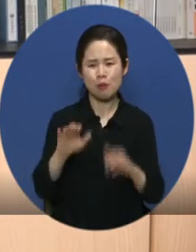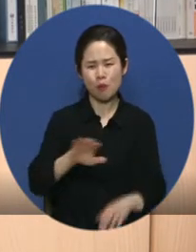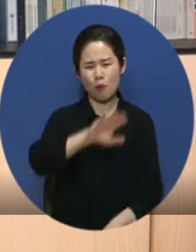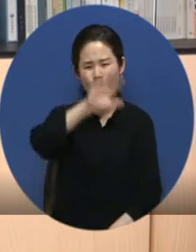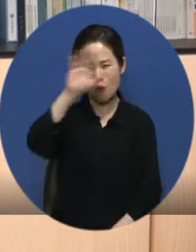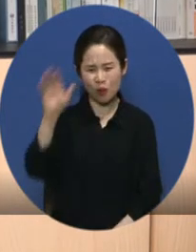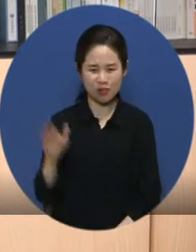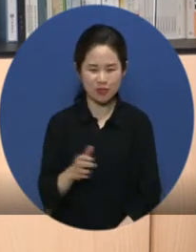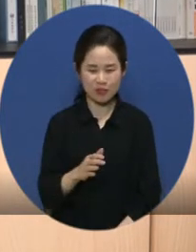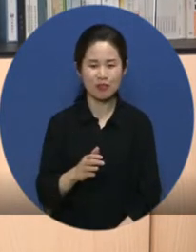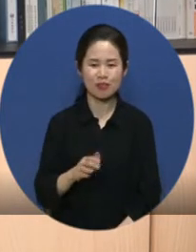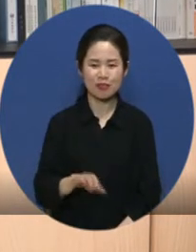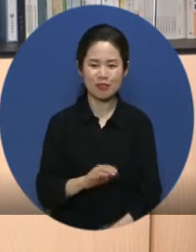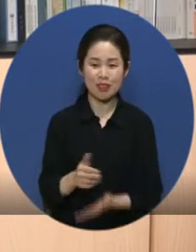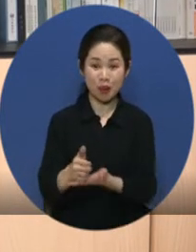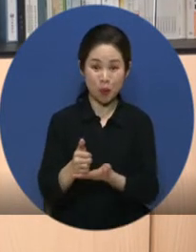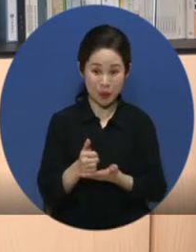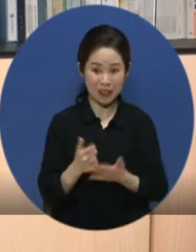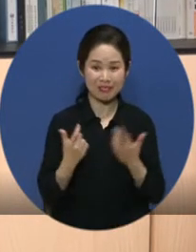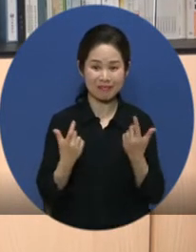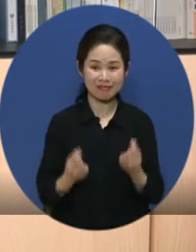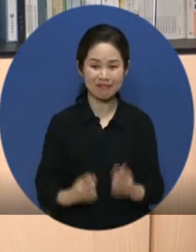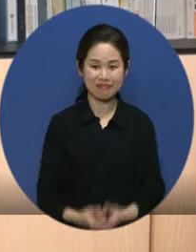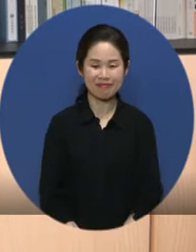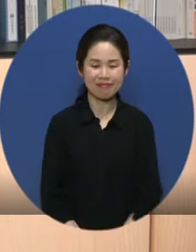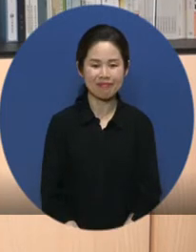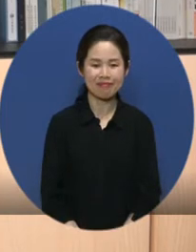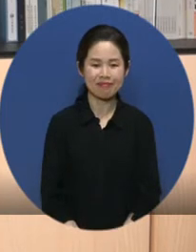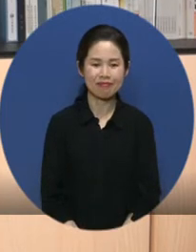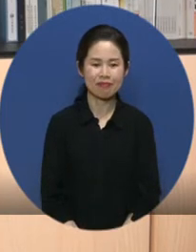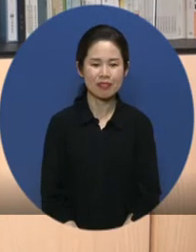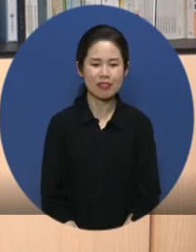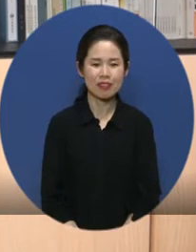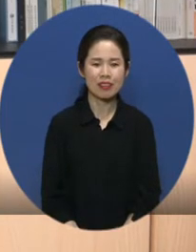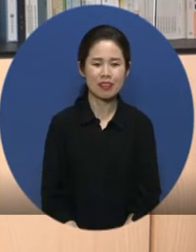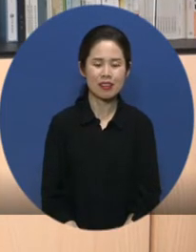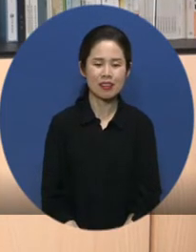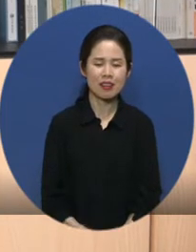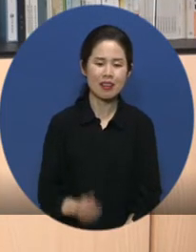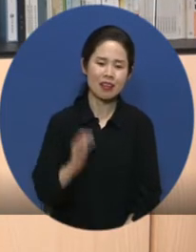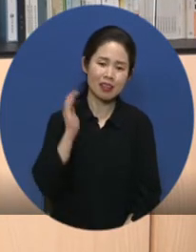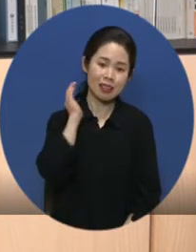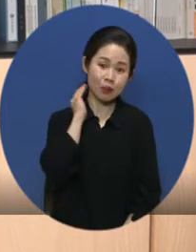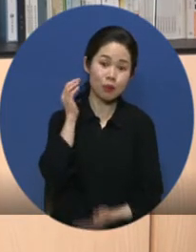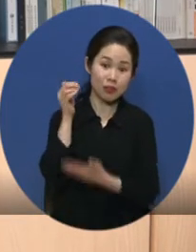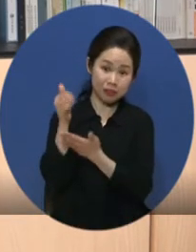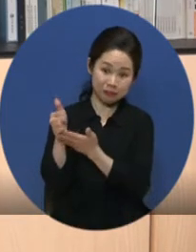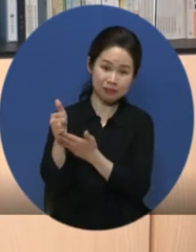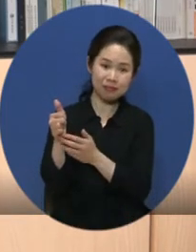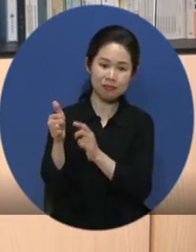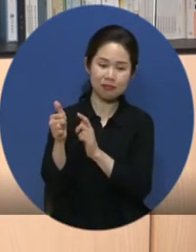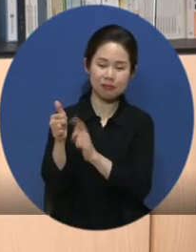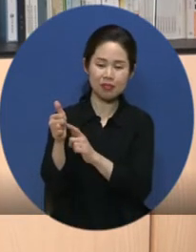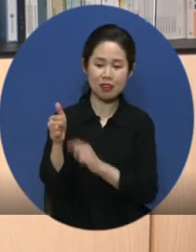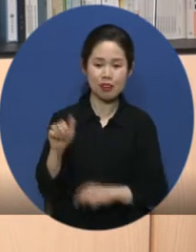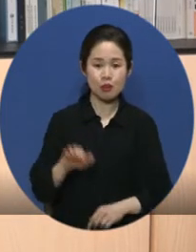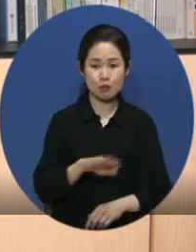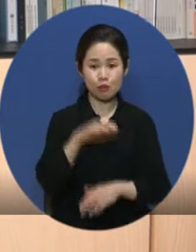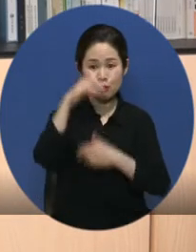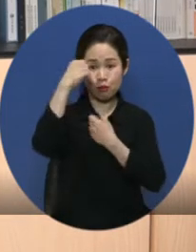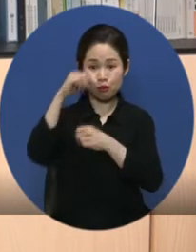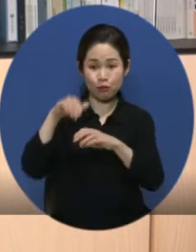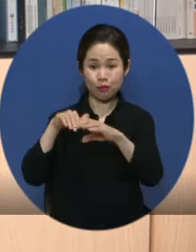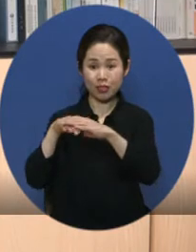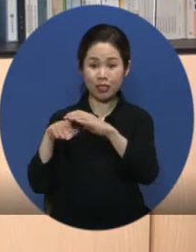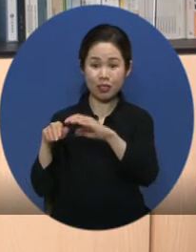다 고객이 되겠습니다. 물론 대통령님께서 구두를